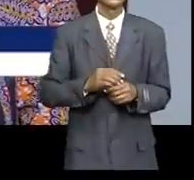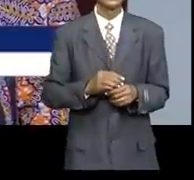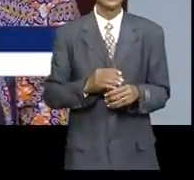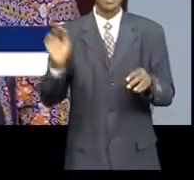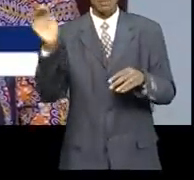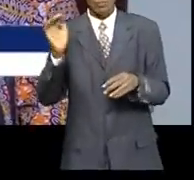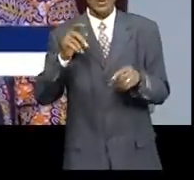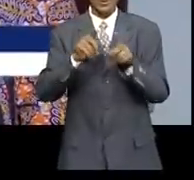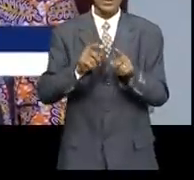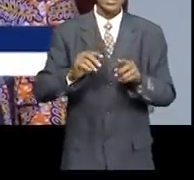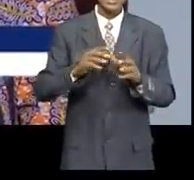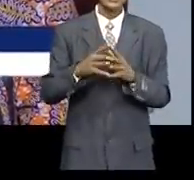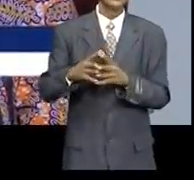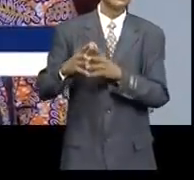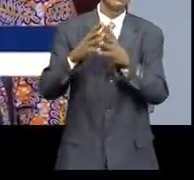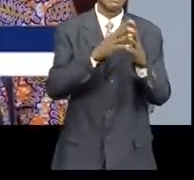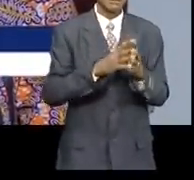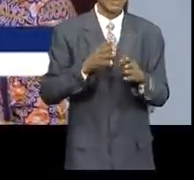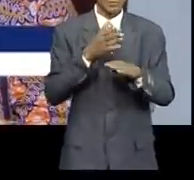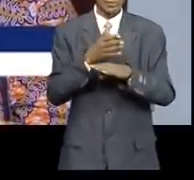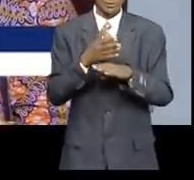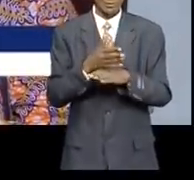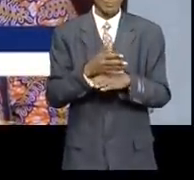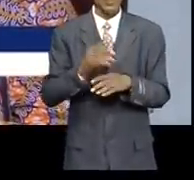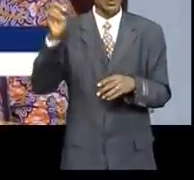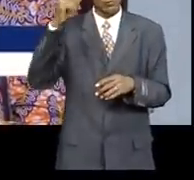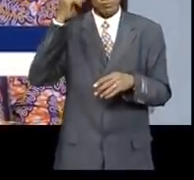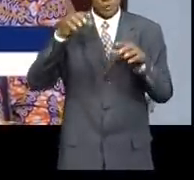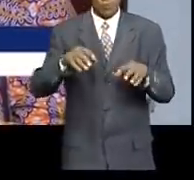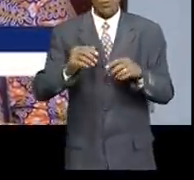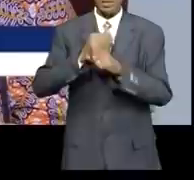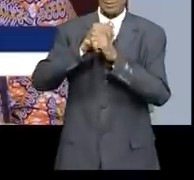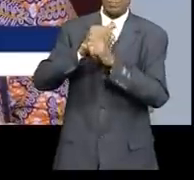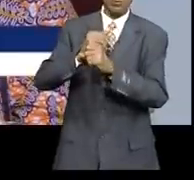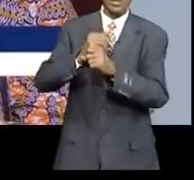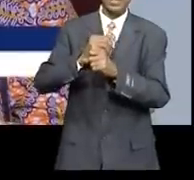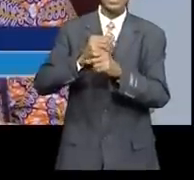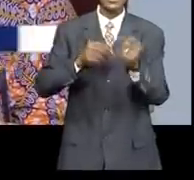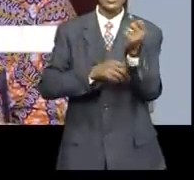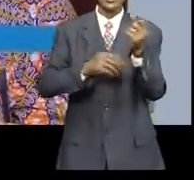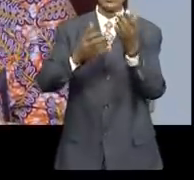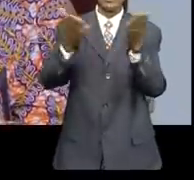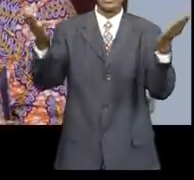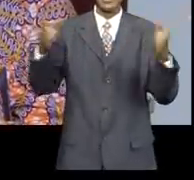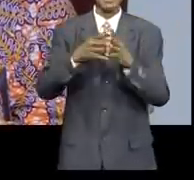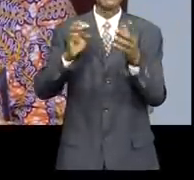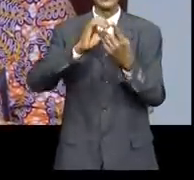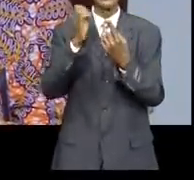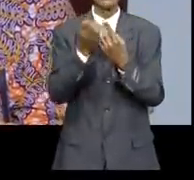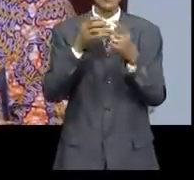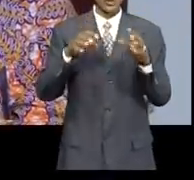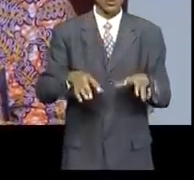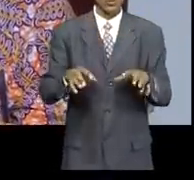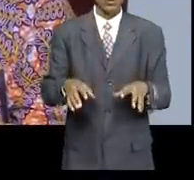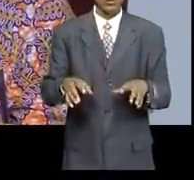peuple congolais protège l'humanité. C'est grâce à l'environnement que la République démocratique du Congo sera en mesure